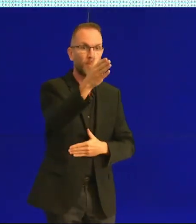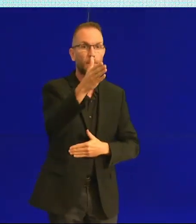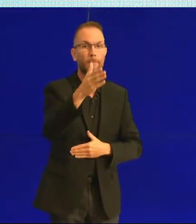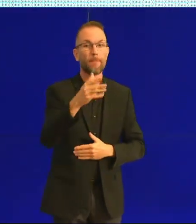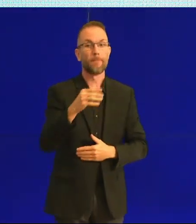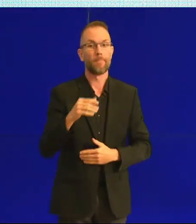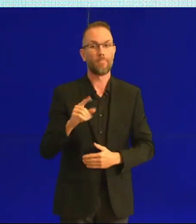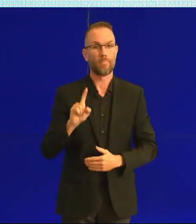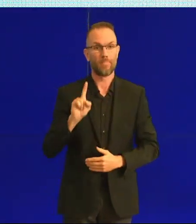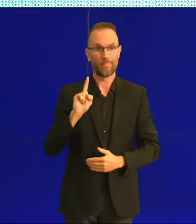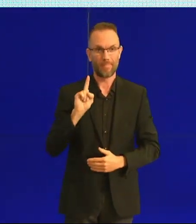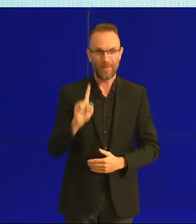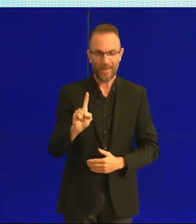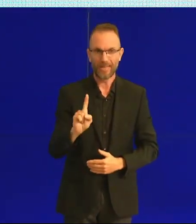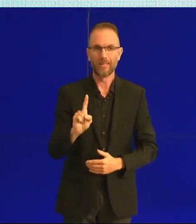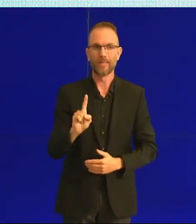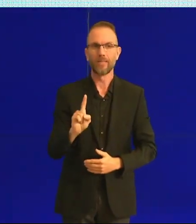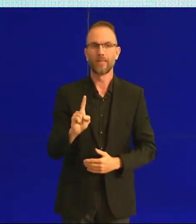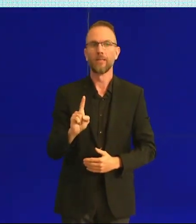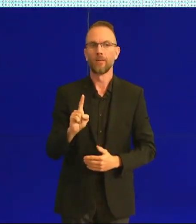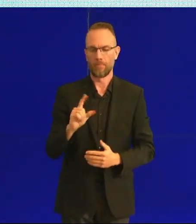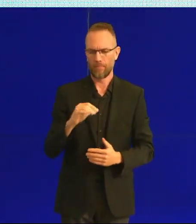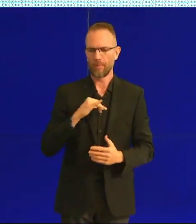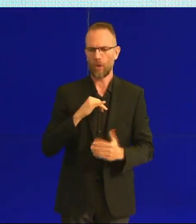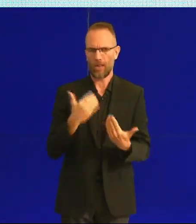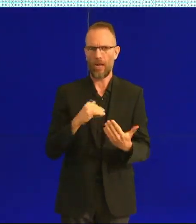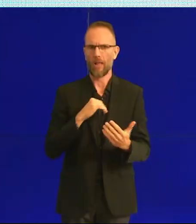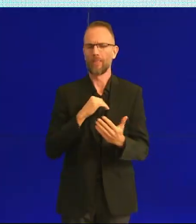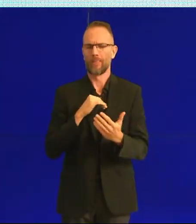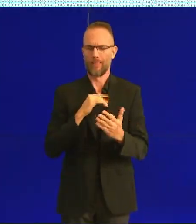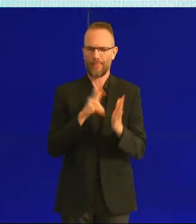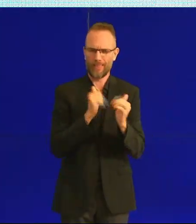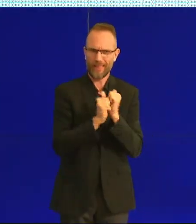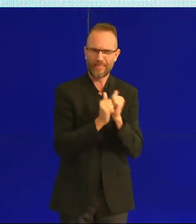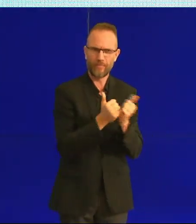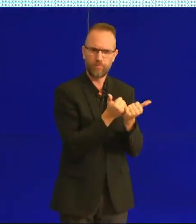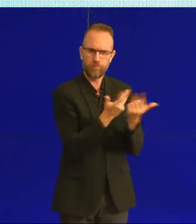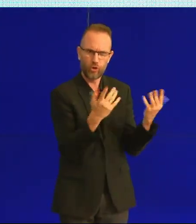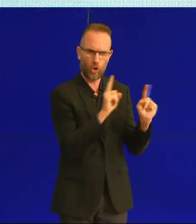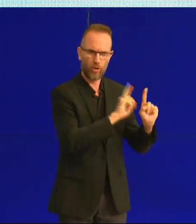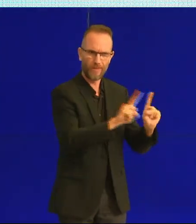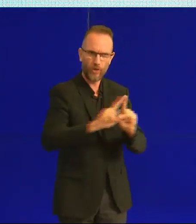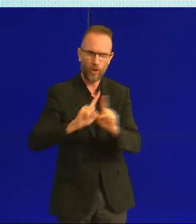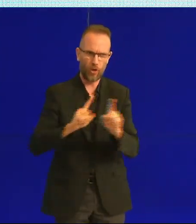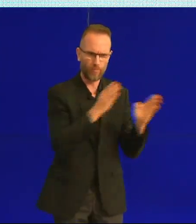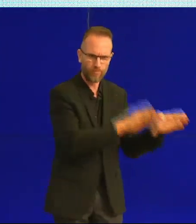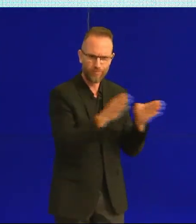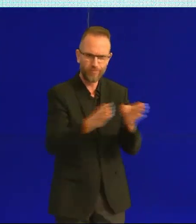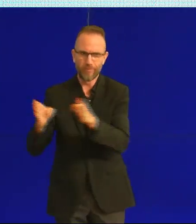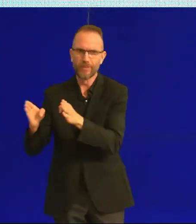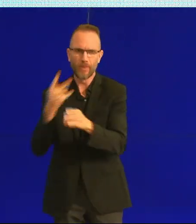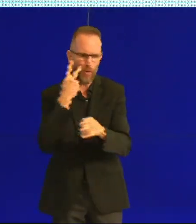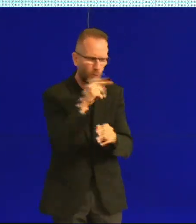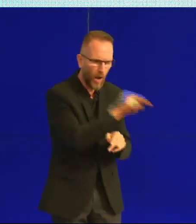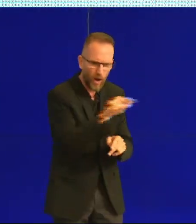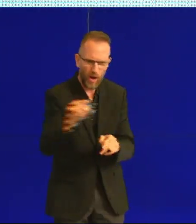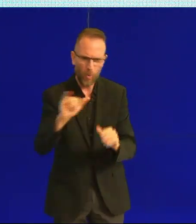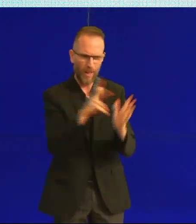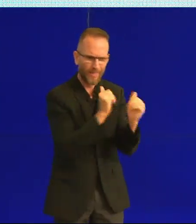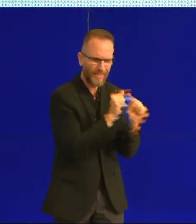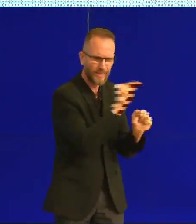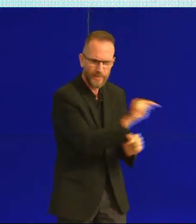bilan de tous et est disponible ou voir lesquels sont les plus appropriés et les meilleurs pour pour mettre en place en belgique